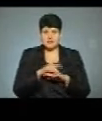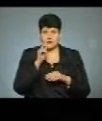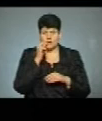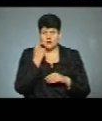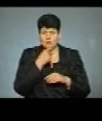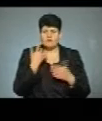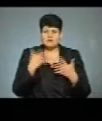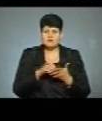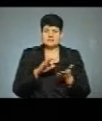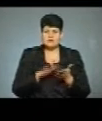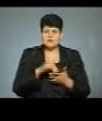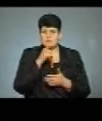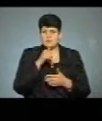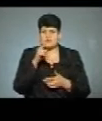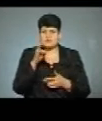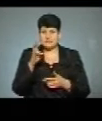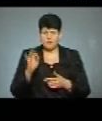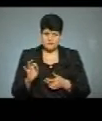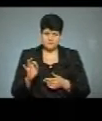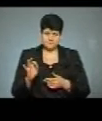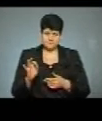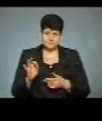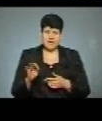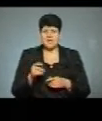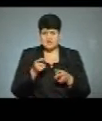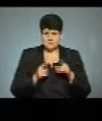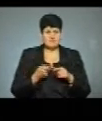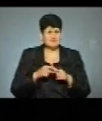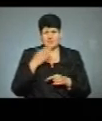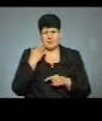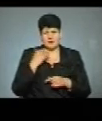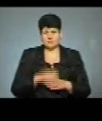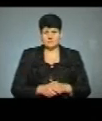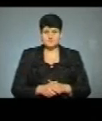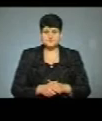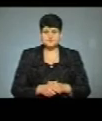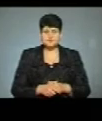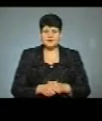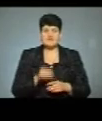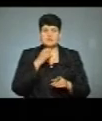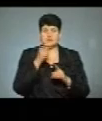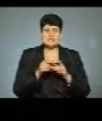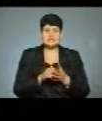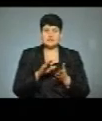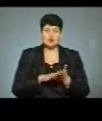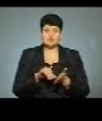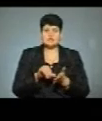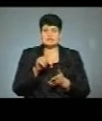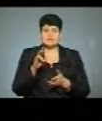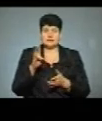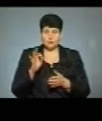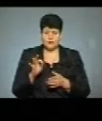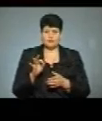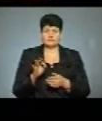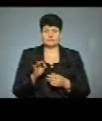вже зареєструвався на пробне ЗНО, і насправді це досить легко. Відповідальна за реєстрацію учасників ЗНО в